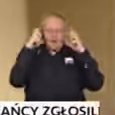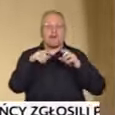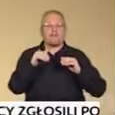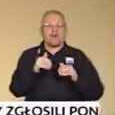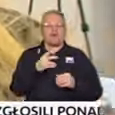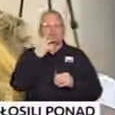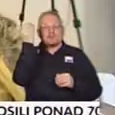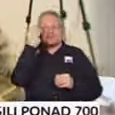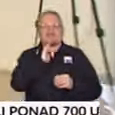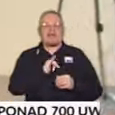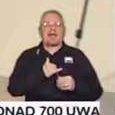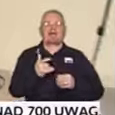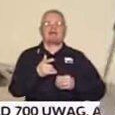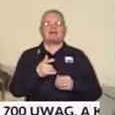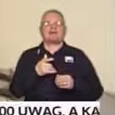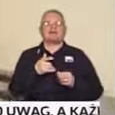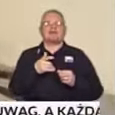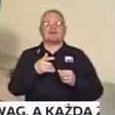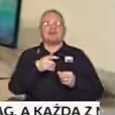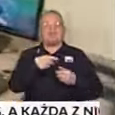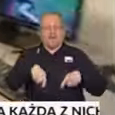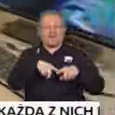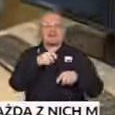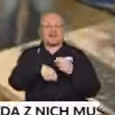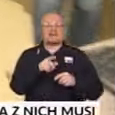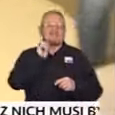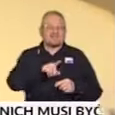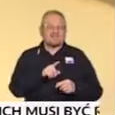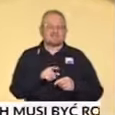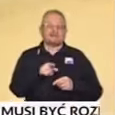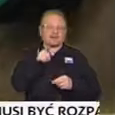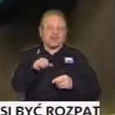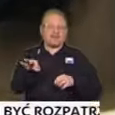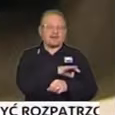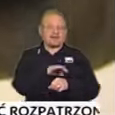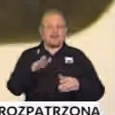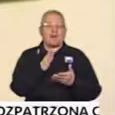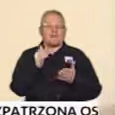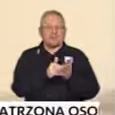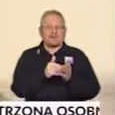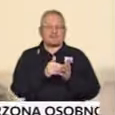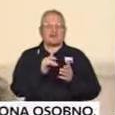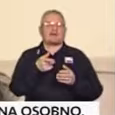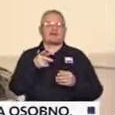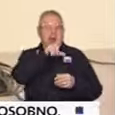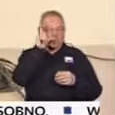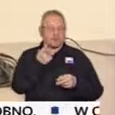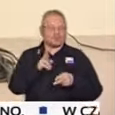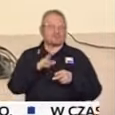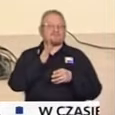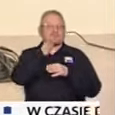potrzebne czynności, mając wrażenie, że robi to w rzeczywistości. To technologia pomocna, szczególnie w szkoleniu ludzi, którzy w przyszłości zajmą